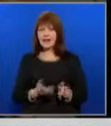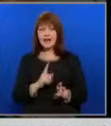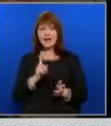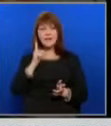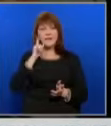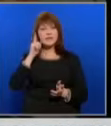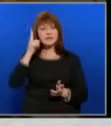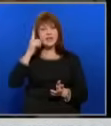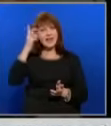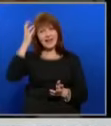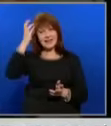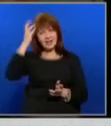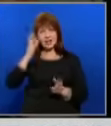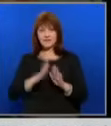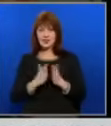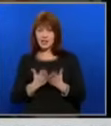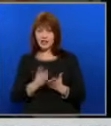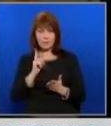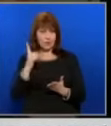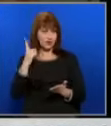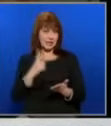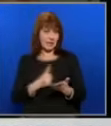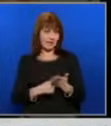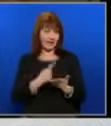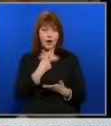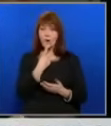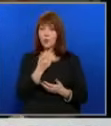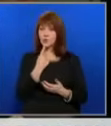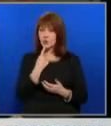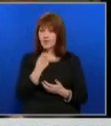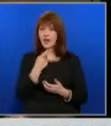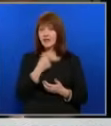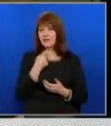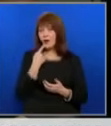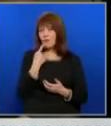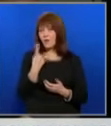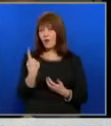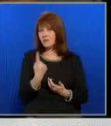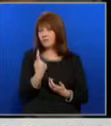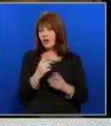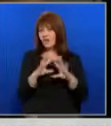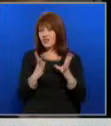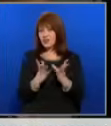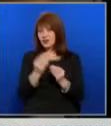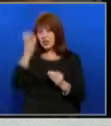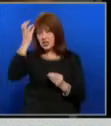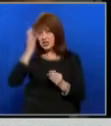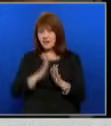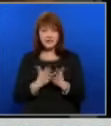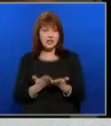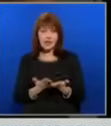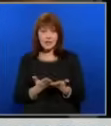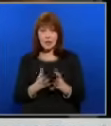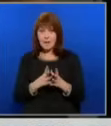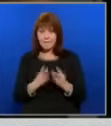държава членка може да налага каквито и да е условия, защото това означава, че тя говори от името на всички държави членки на Европейския